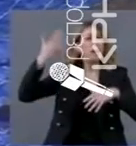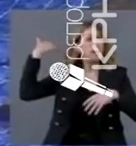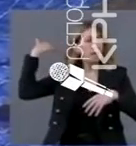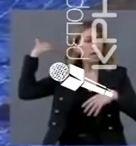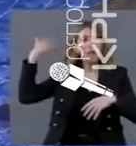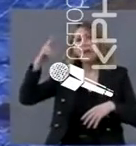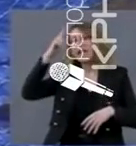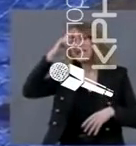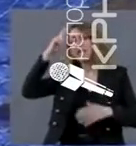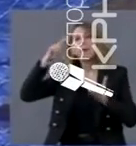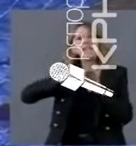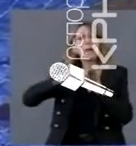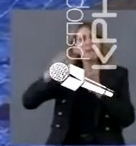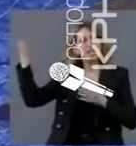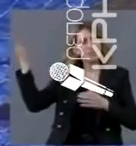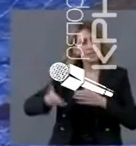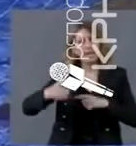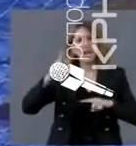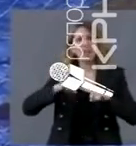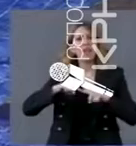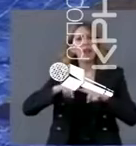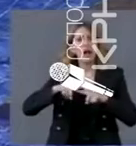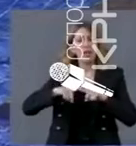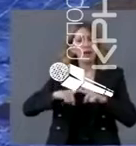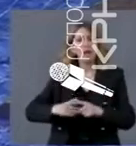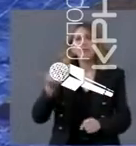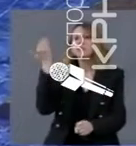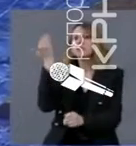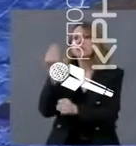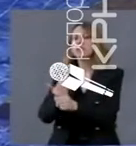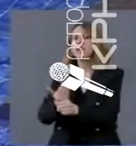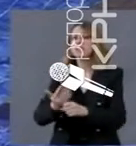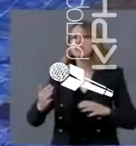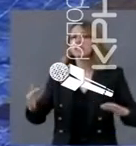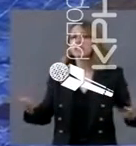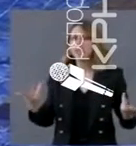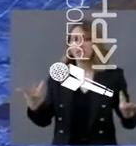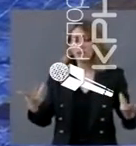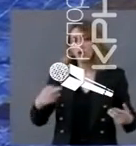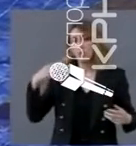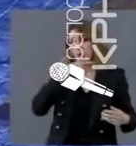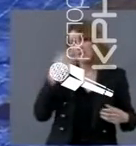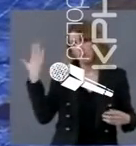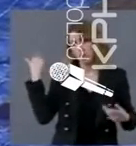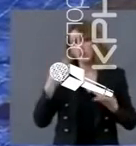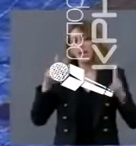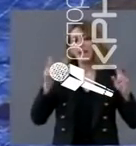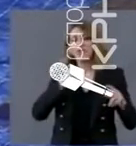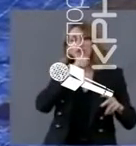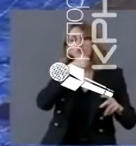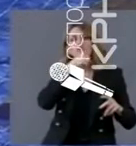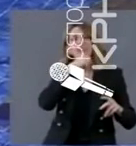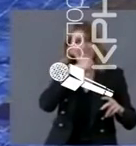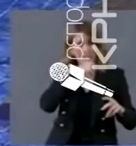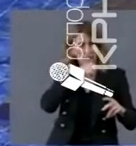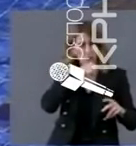ζήτησε από την Ελλάδα να υπαναχωρήσει από την τότε συμμαχία μας με τη Σερβία.